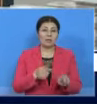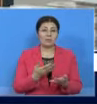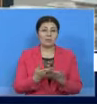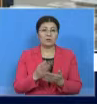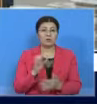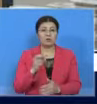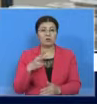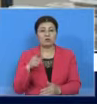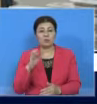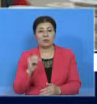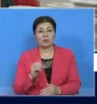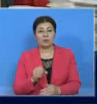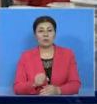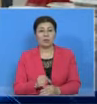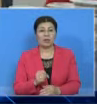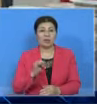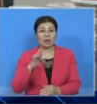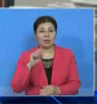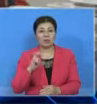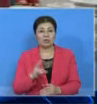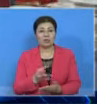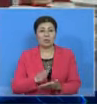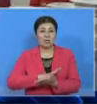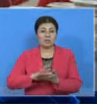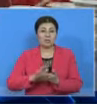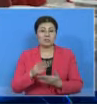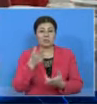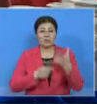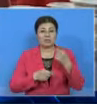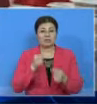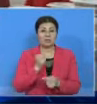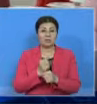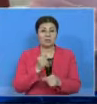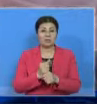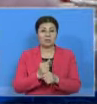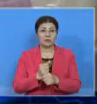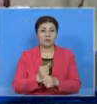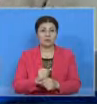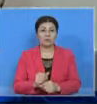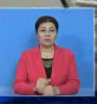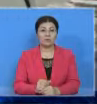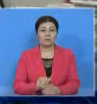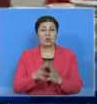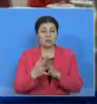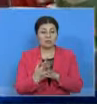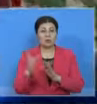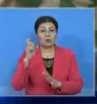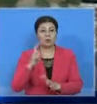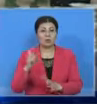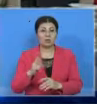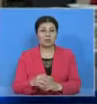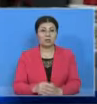сүзбе, айран, қаймақ, бүкіл таза өнімді өзен шаруа қожалықтары. Бізде қарлат шаруа қожалығы бар, өте үлкен